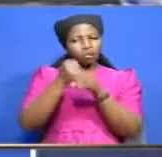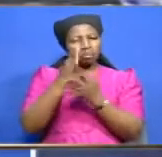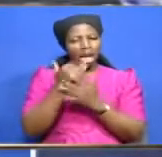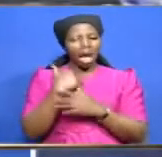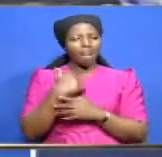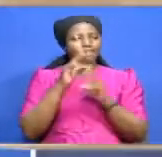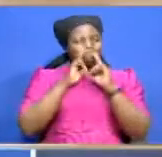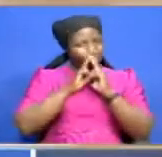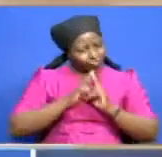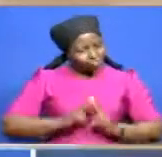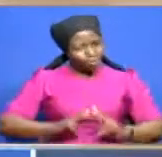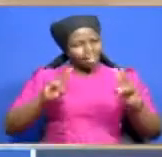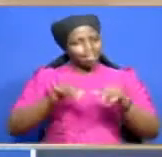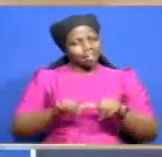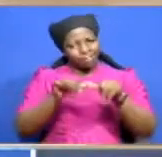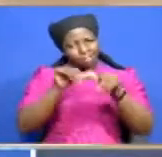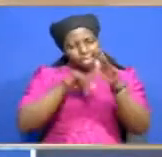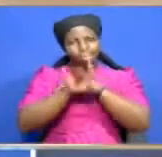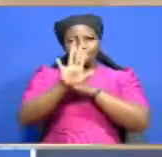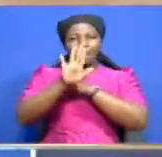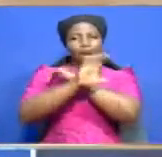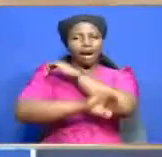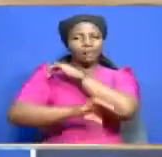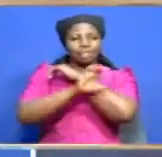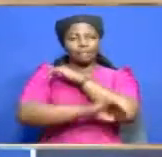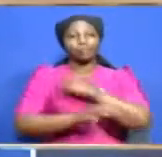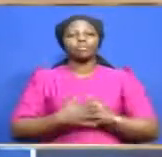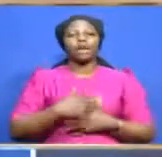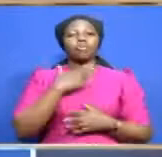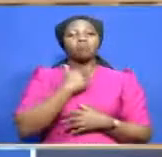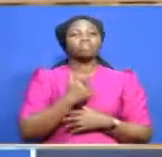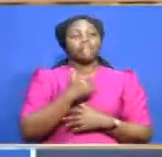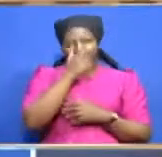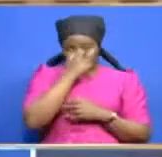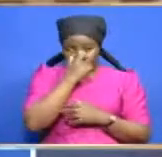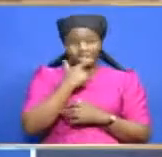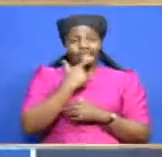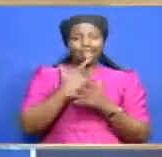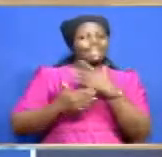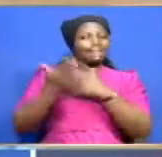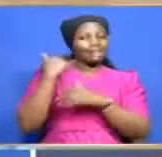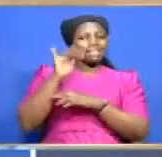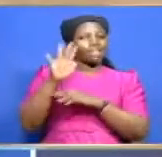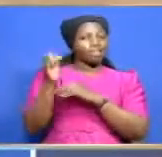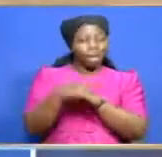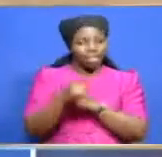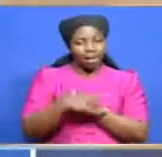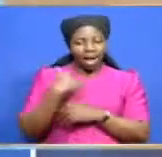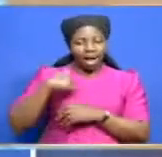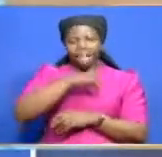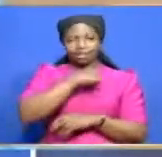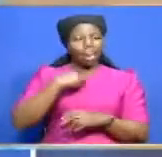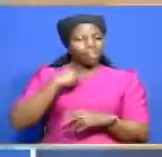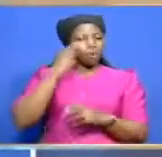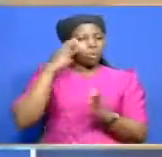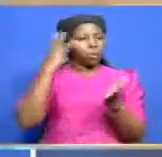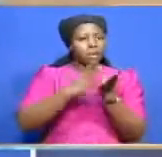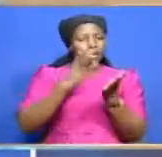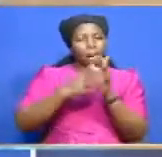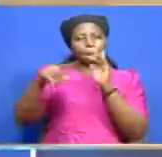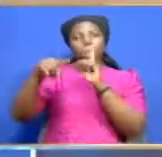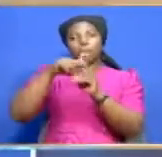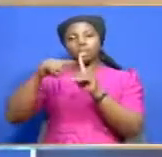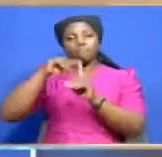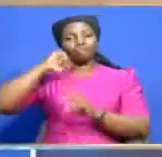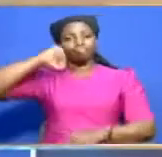mwao. I wish to note that in the last 5 months we have indeed witnessed a positive political